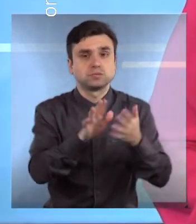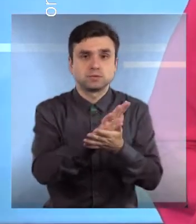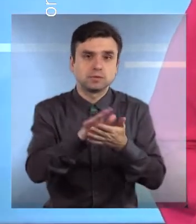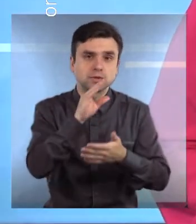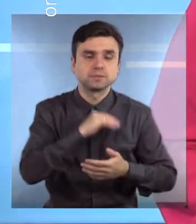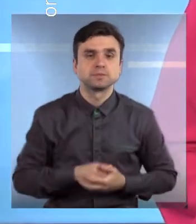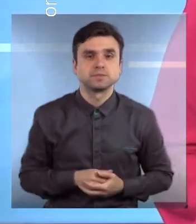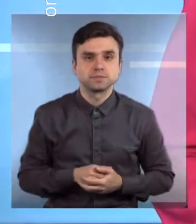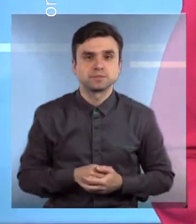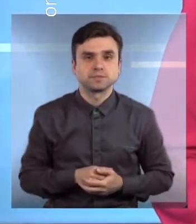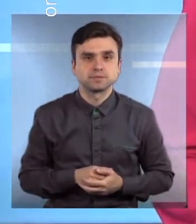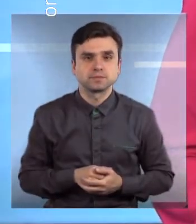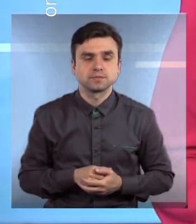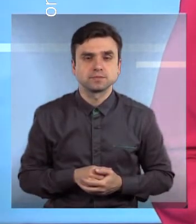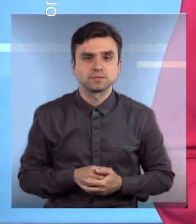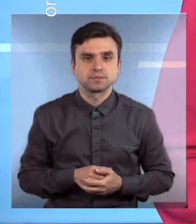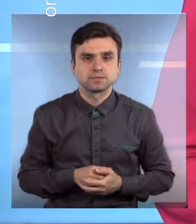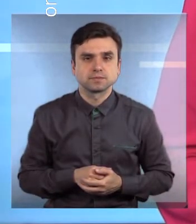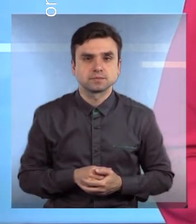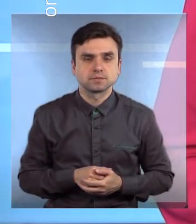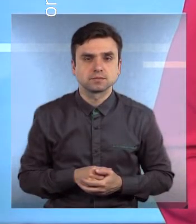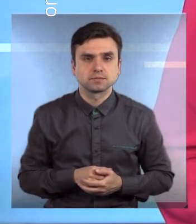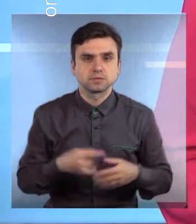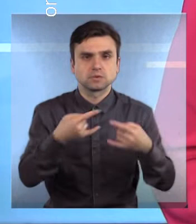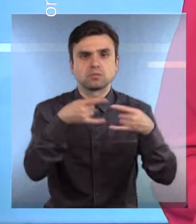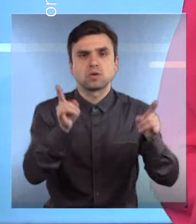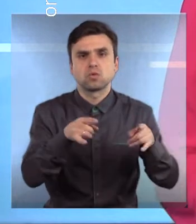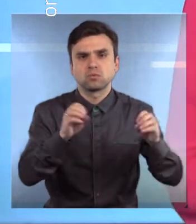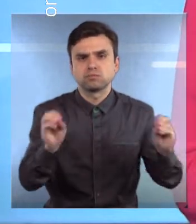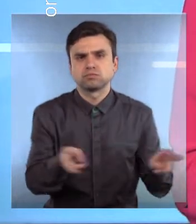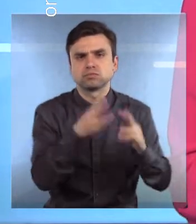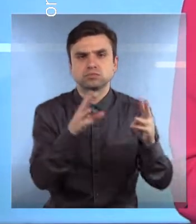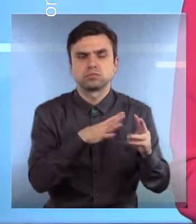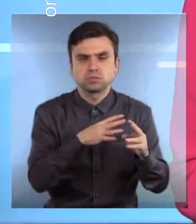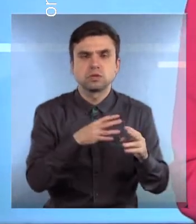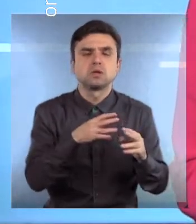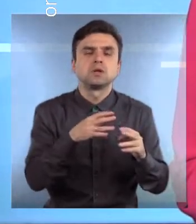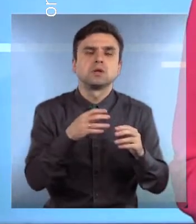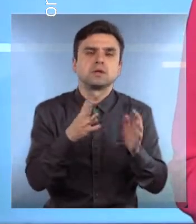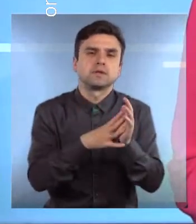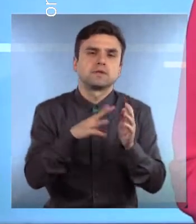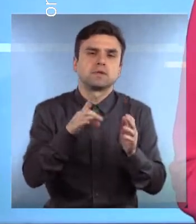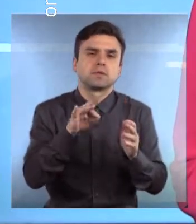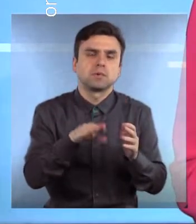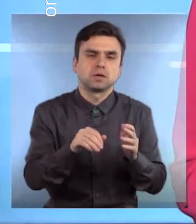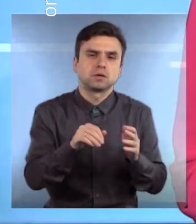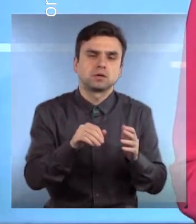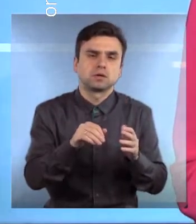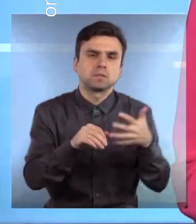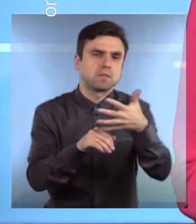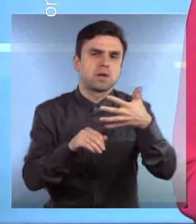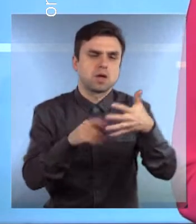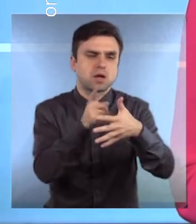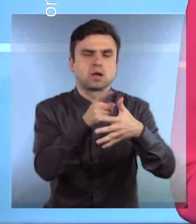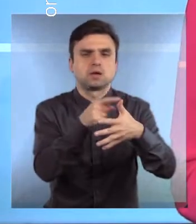Згорів балкон. Вдень 9 березня на 5-му поверсі загорівся балкон приватної оселі. Інцидент трапився у будинку номер